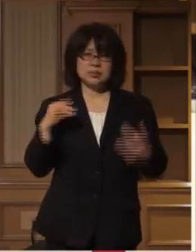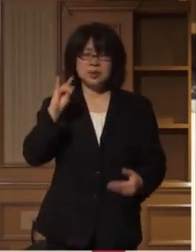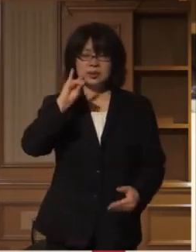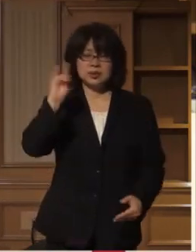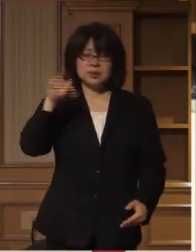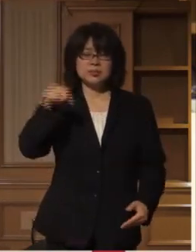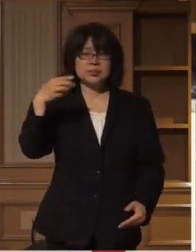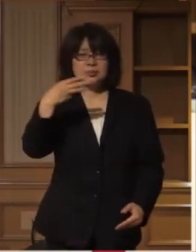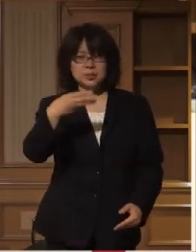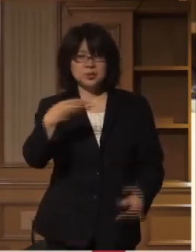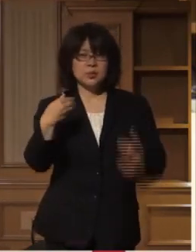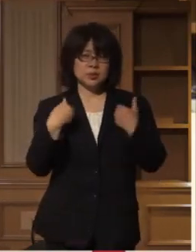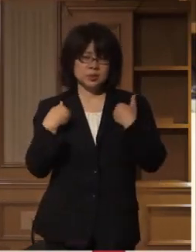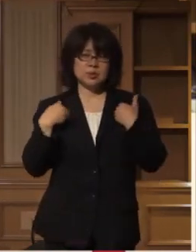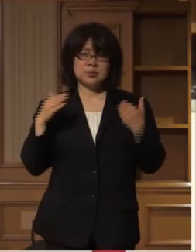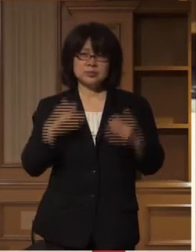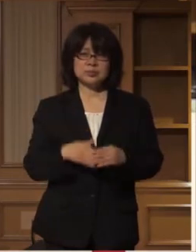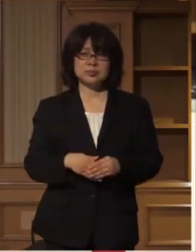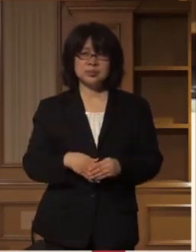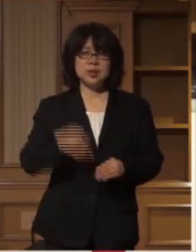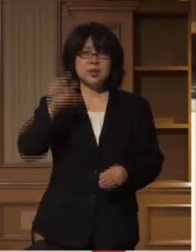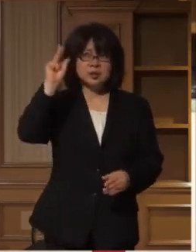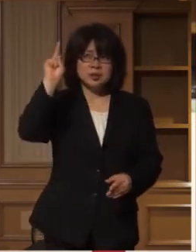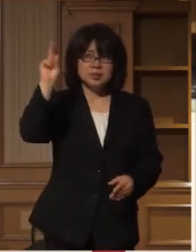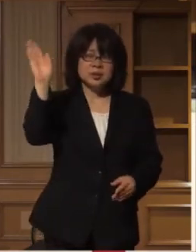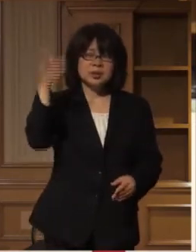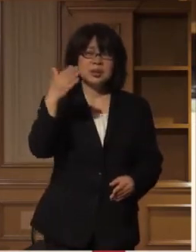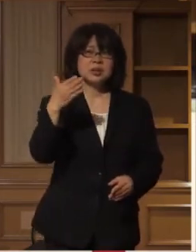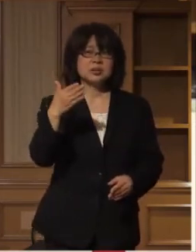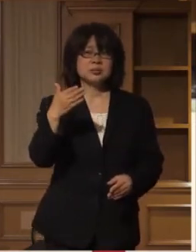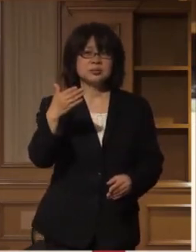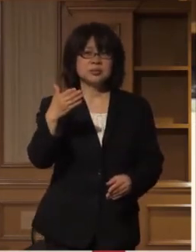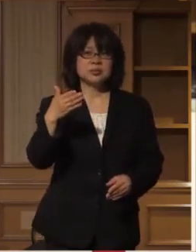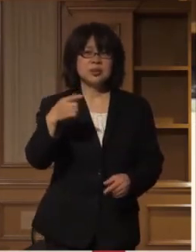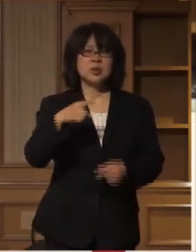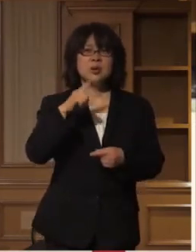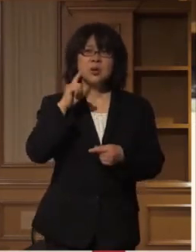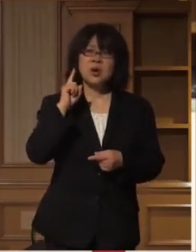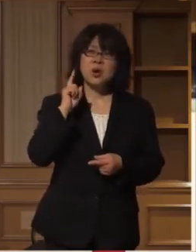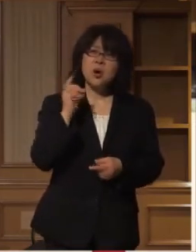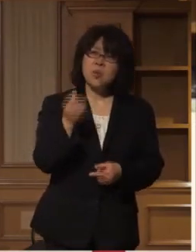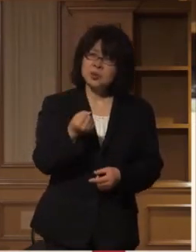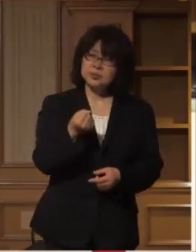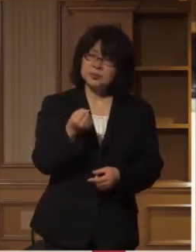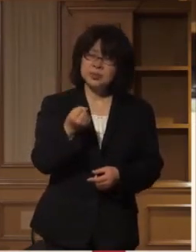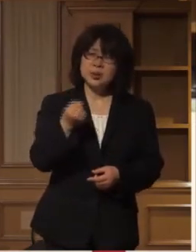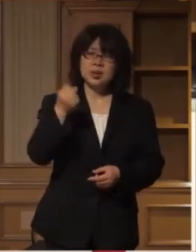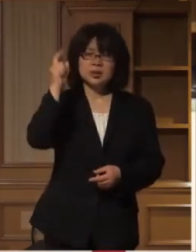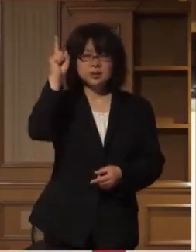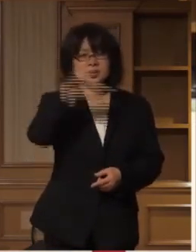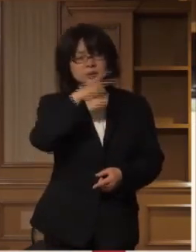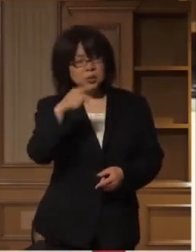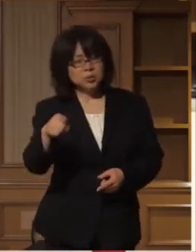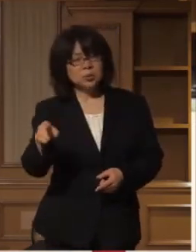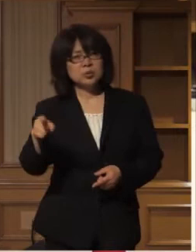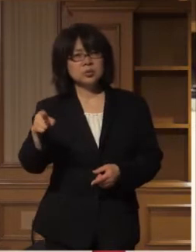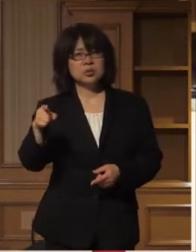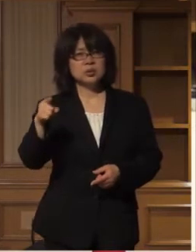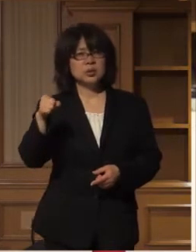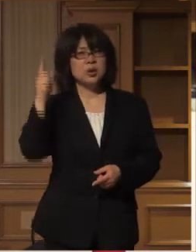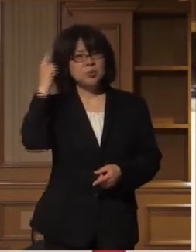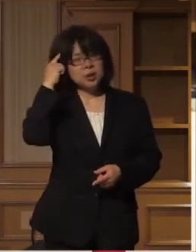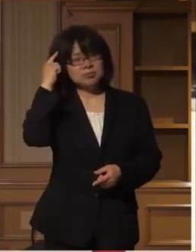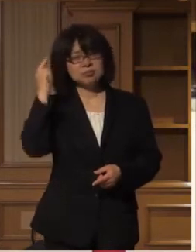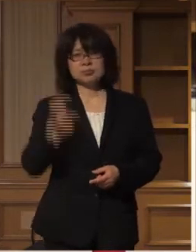で用いなければならないんですけれども、神からの預言が語られたとしても、神様の声に聞き従うっていう土台がな